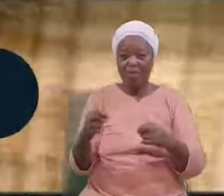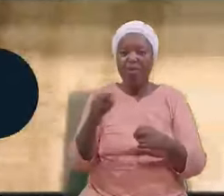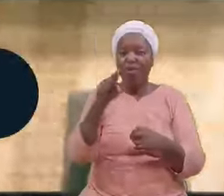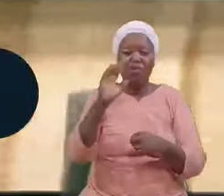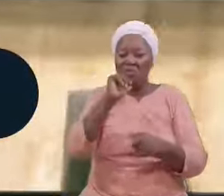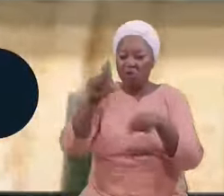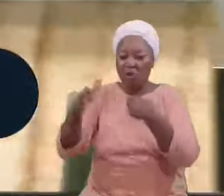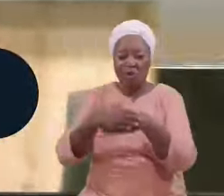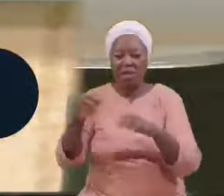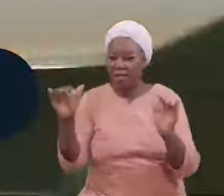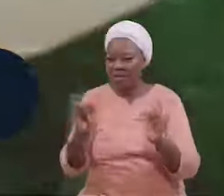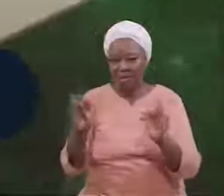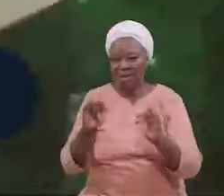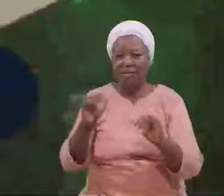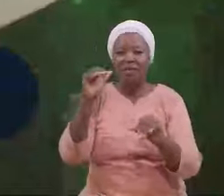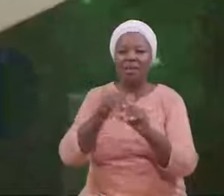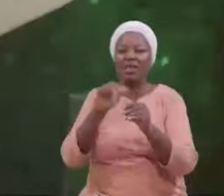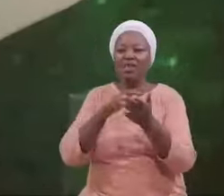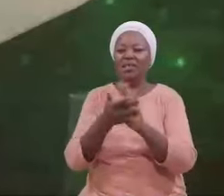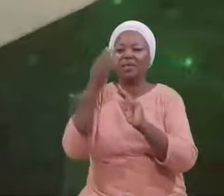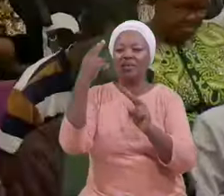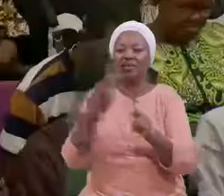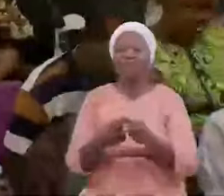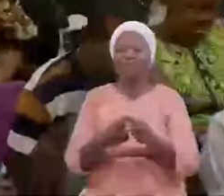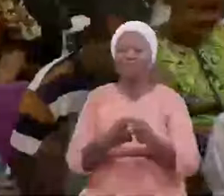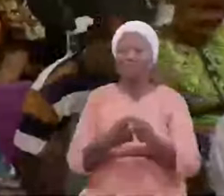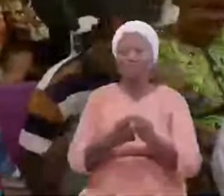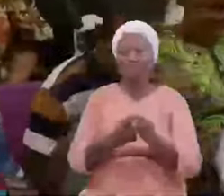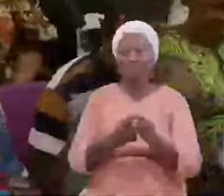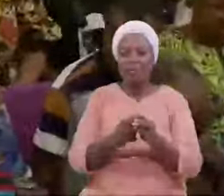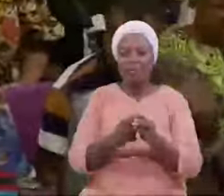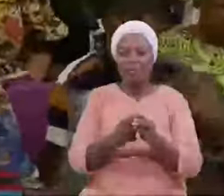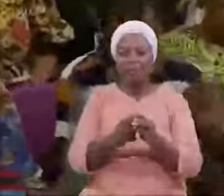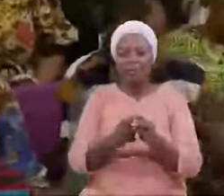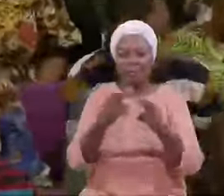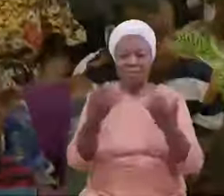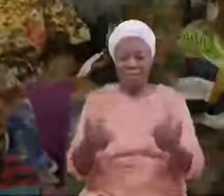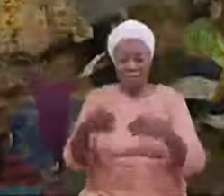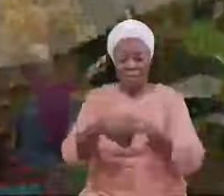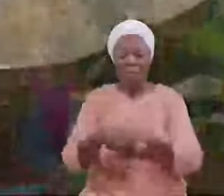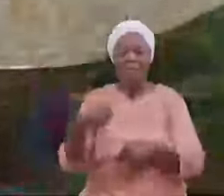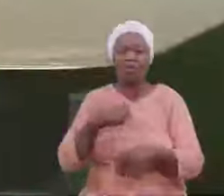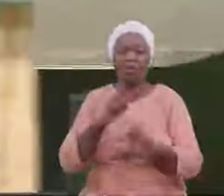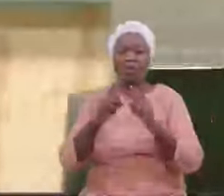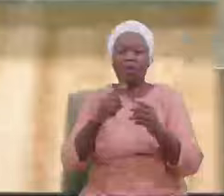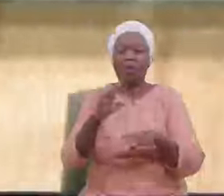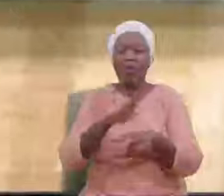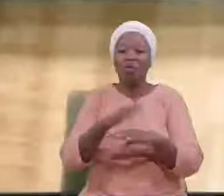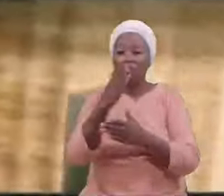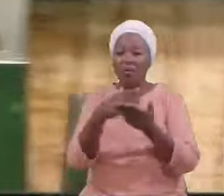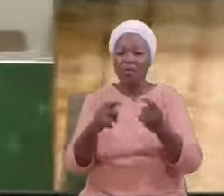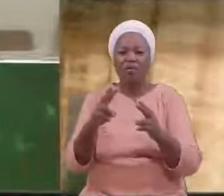rentrer bredouille au nom de Jésus-Christ. Ce soir, nous parlons de quelque chose de très